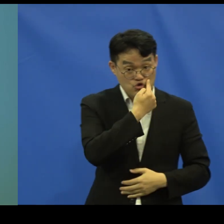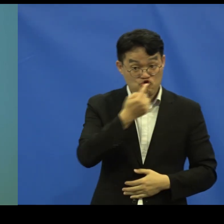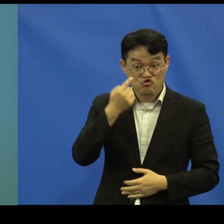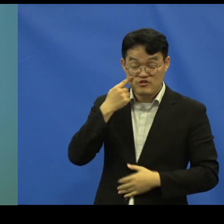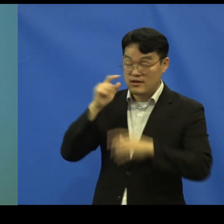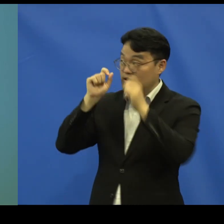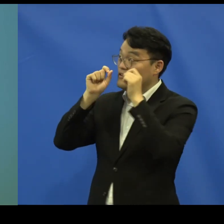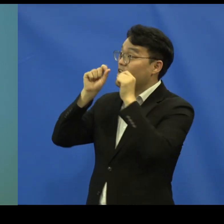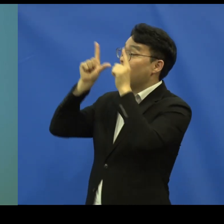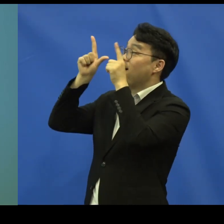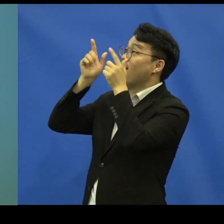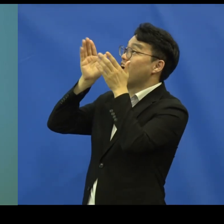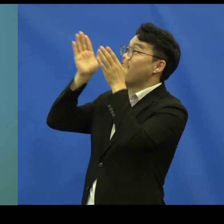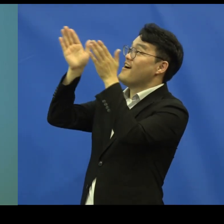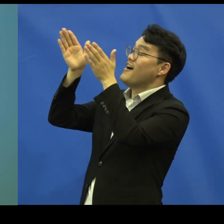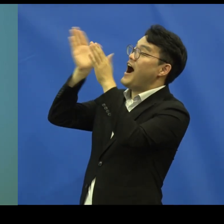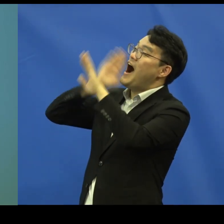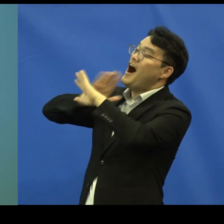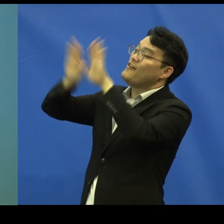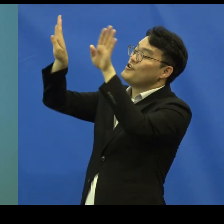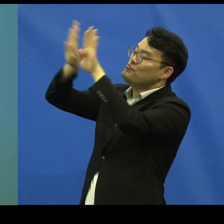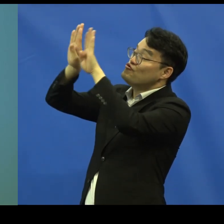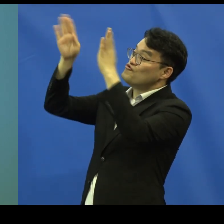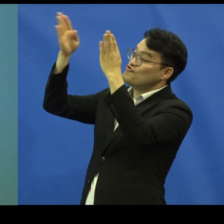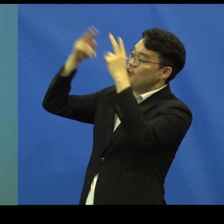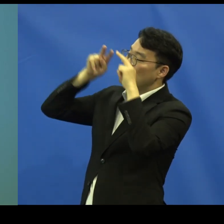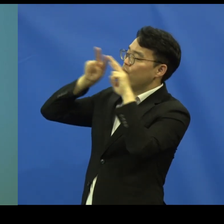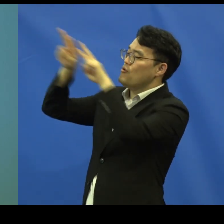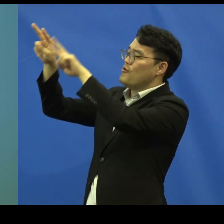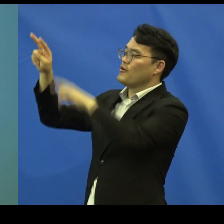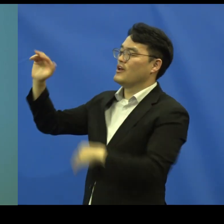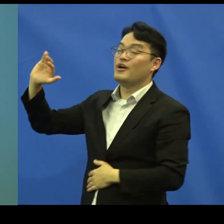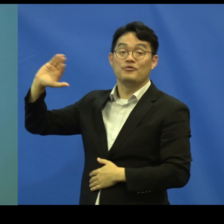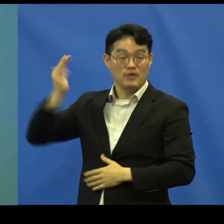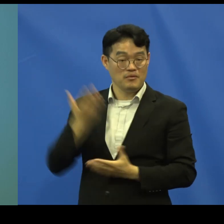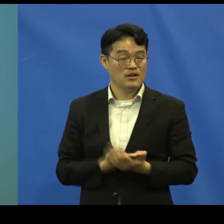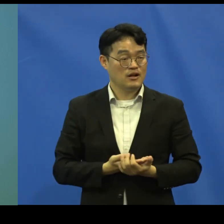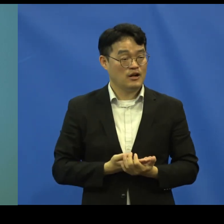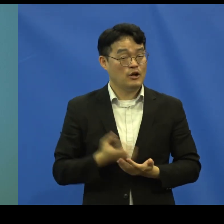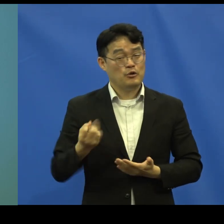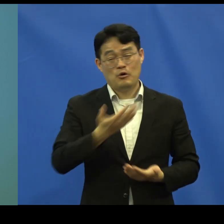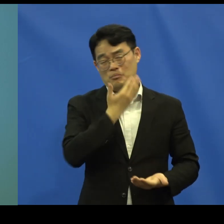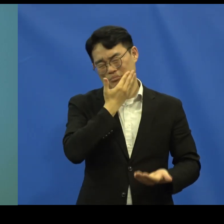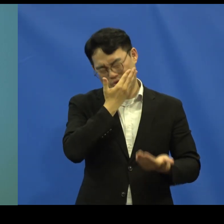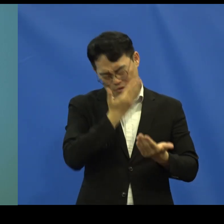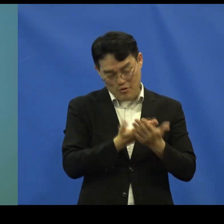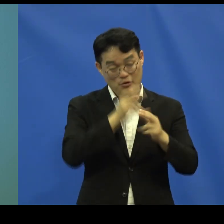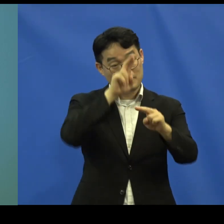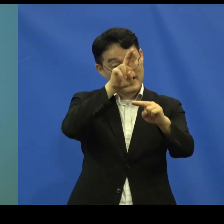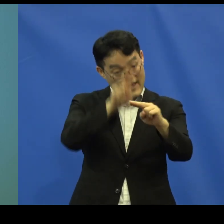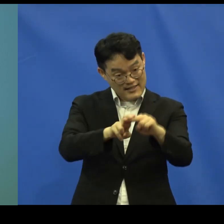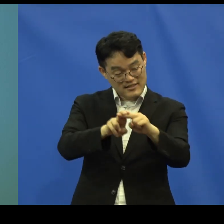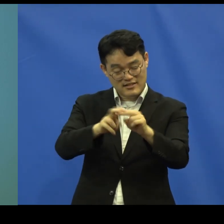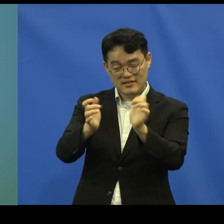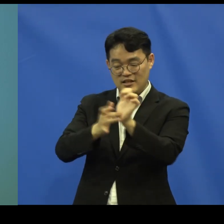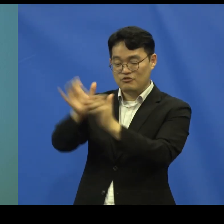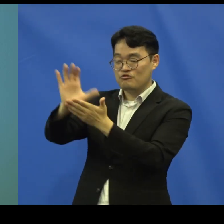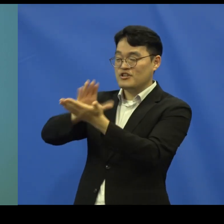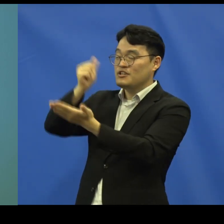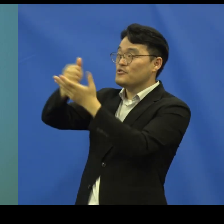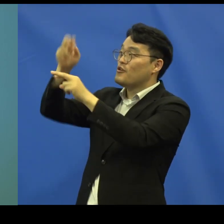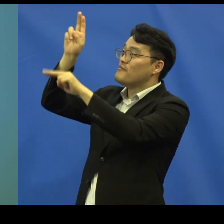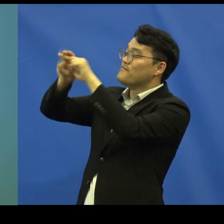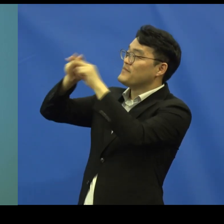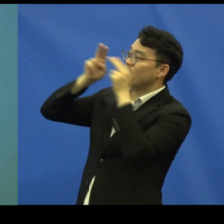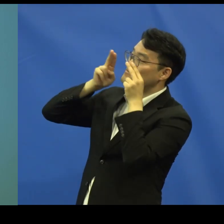열려지면 하늘 문을 보게 될 것입니다. 그리고 보좌에 앉으신 그리스도를 바라보게 될 것입니다.